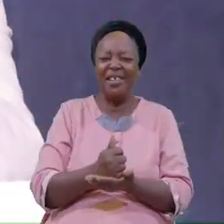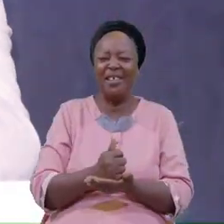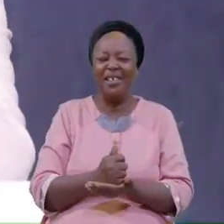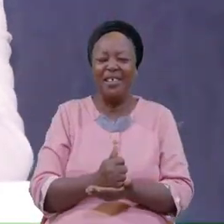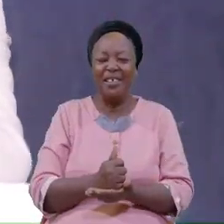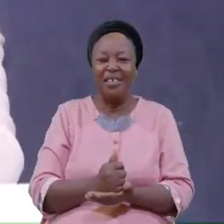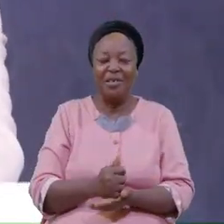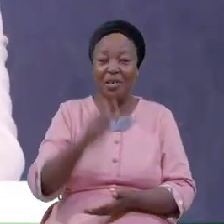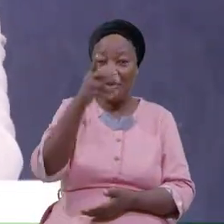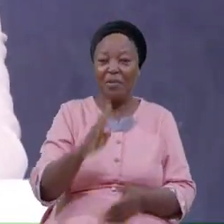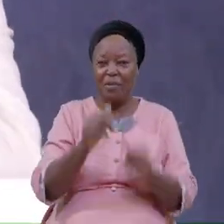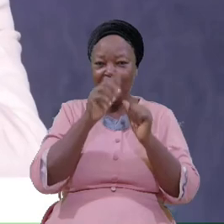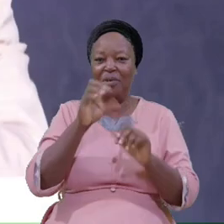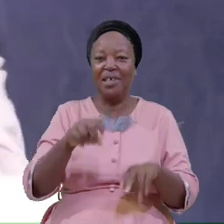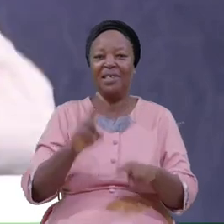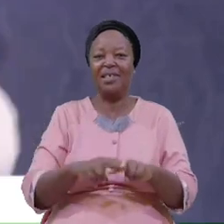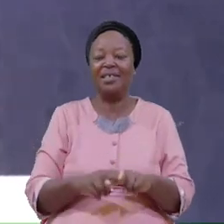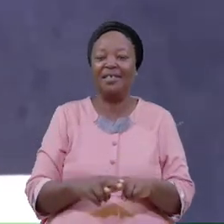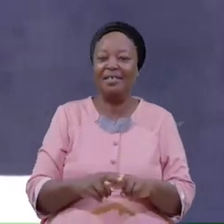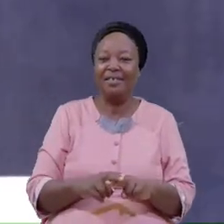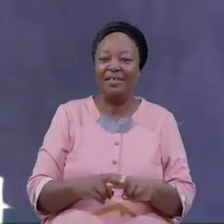Que Dieu bénisse, pouvez vous asseoir.